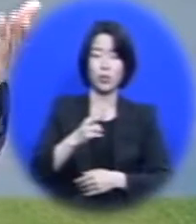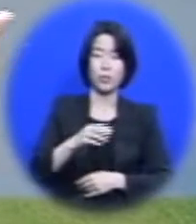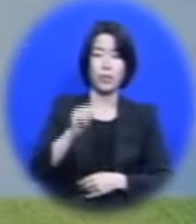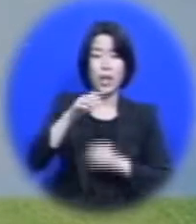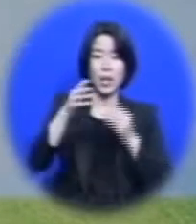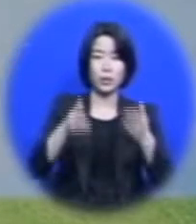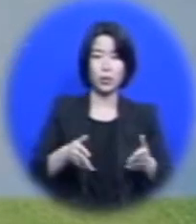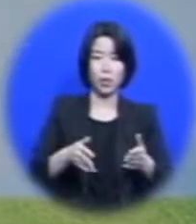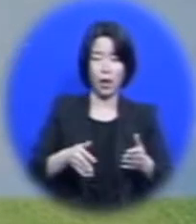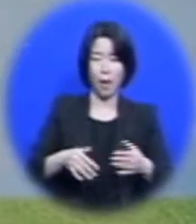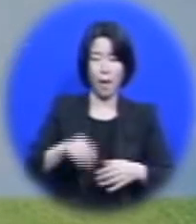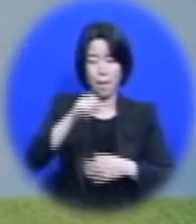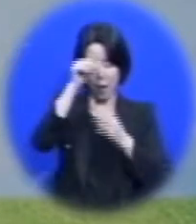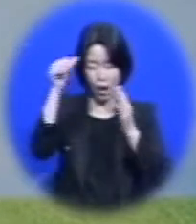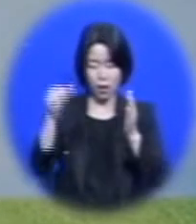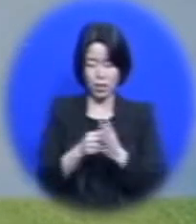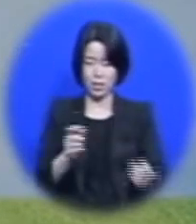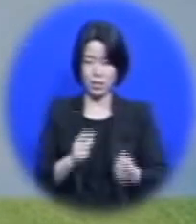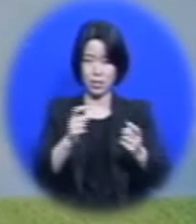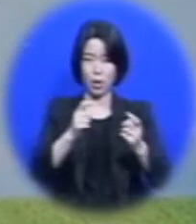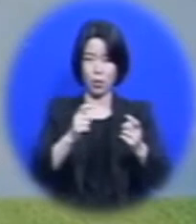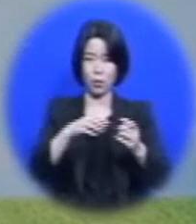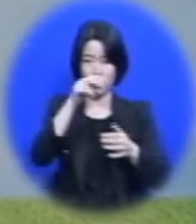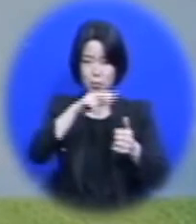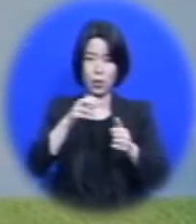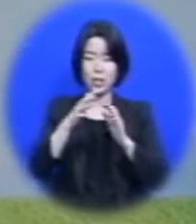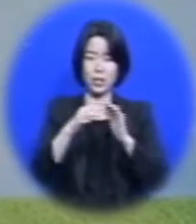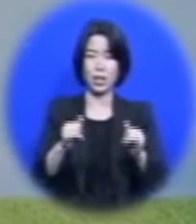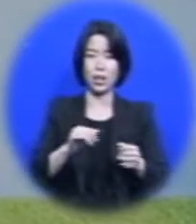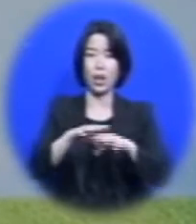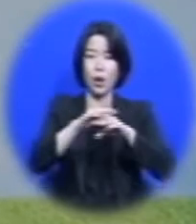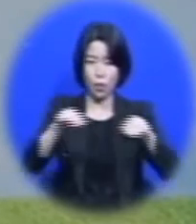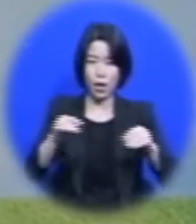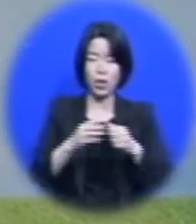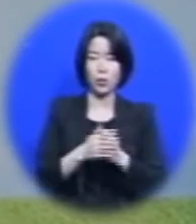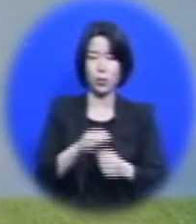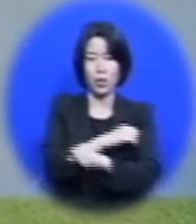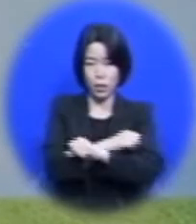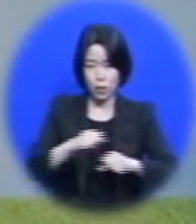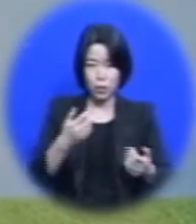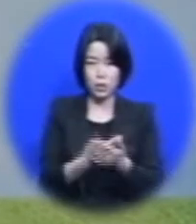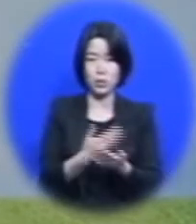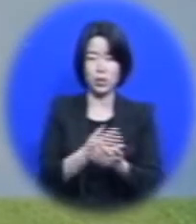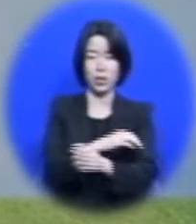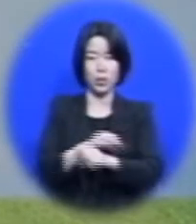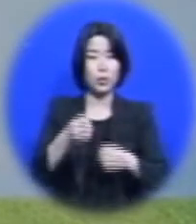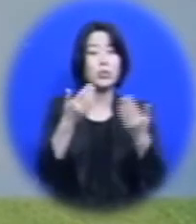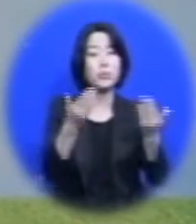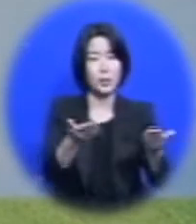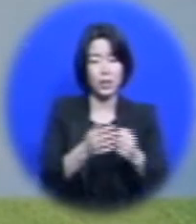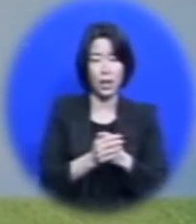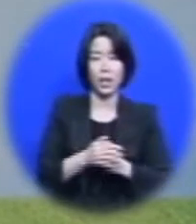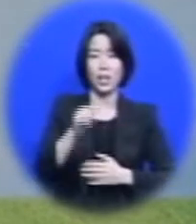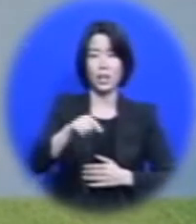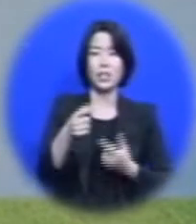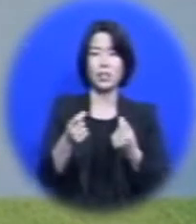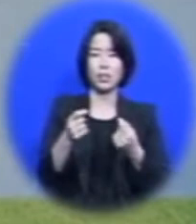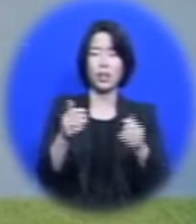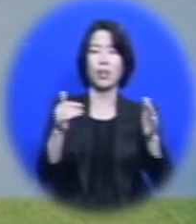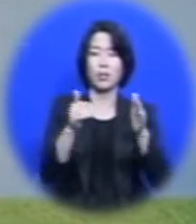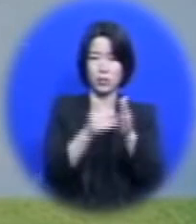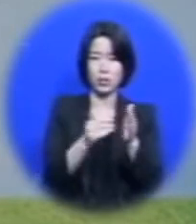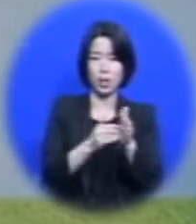그동안 평생 싸우고 미워했던 사람과 화해하고 용서해 주세요, 용서합니다 그러면서 세상을 떠나는